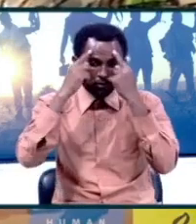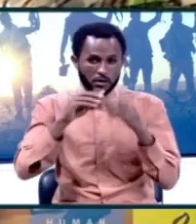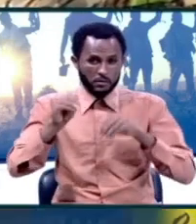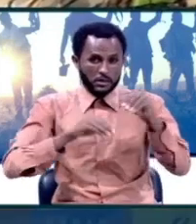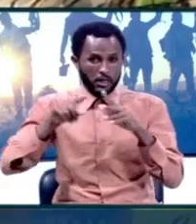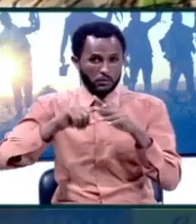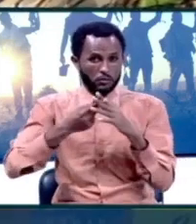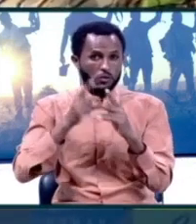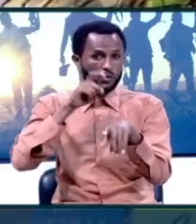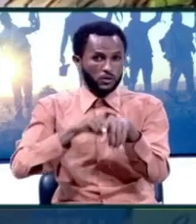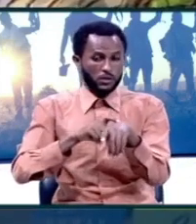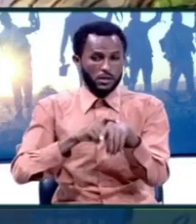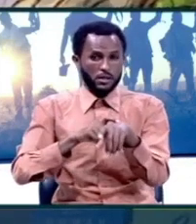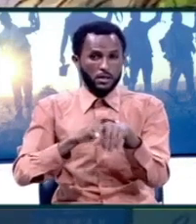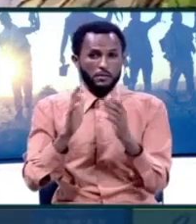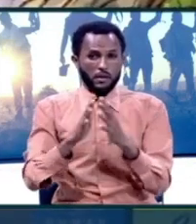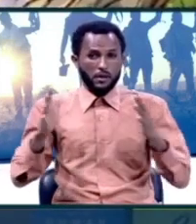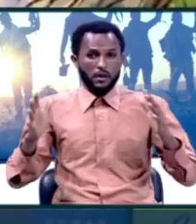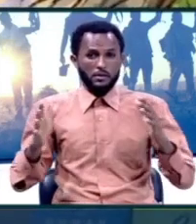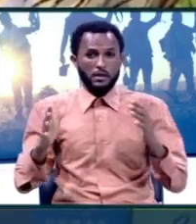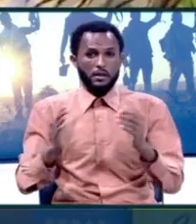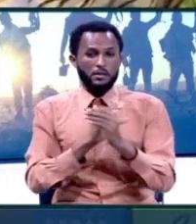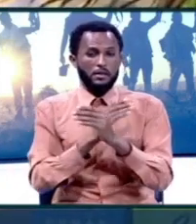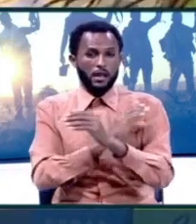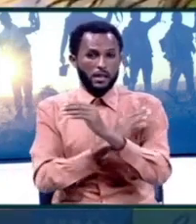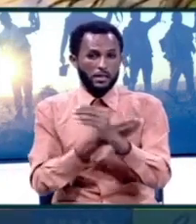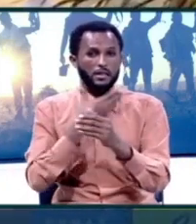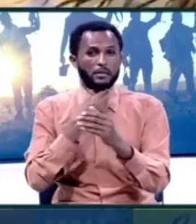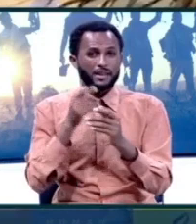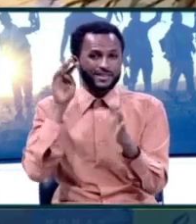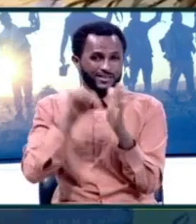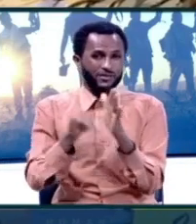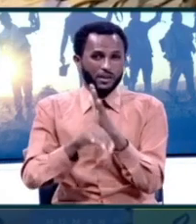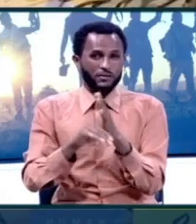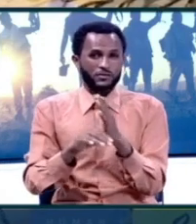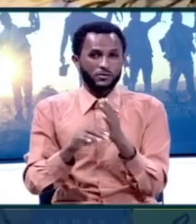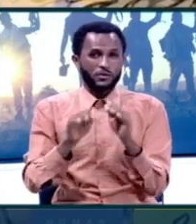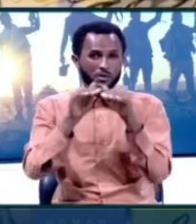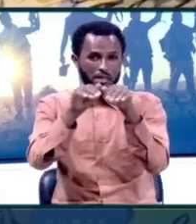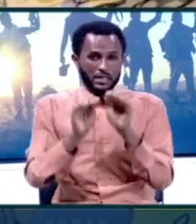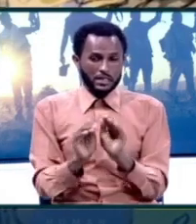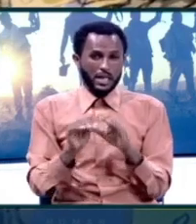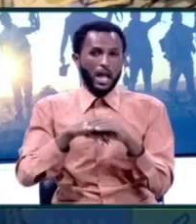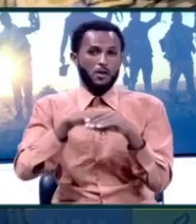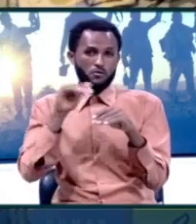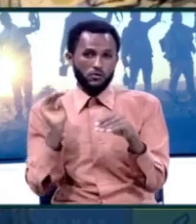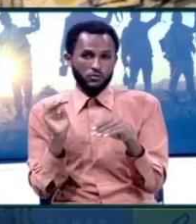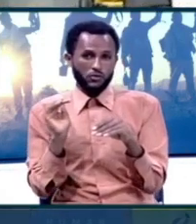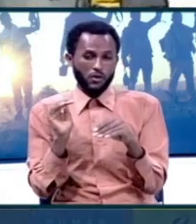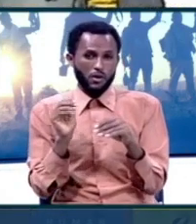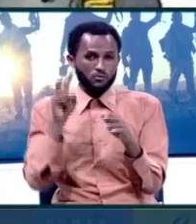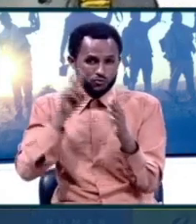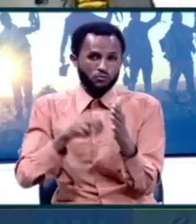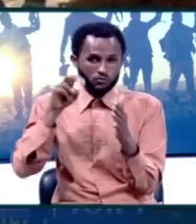ኣብ ዝጀመረሉ እዋን ብተስፋሕፋሕቲ ሓይልታት ኣምሓራ ብግፍዒ ዝተጨፍጨፉ ኣስክሬን ትግራወት ካብ ዝተፈላለዩ ጋህስታት